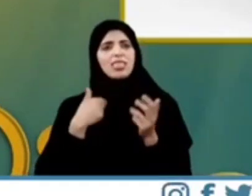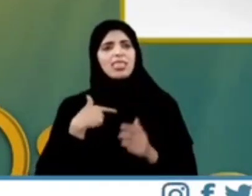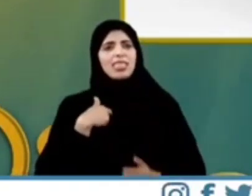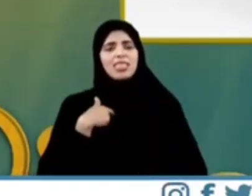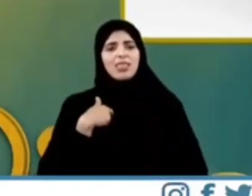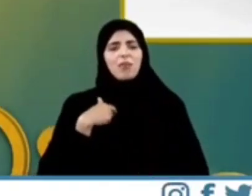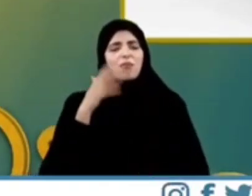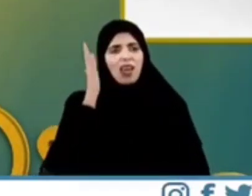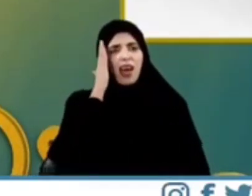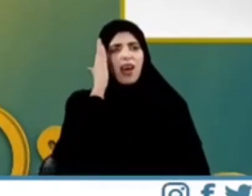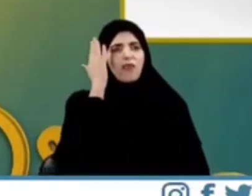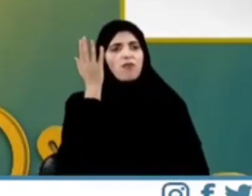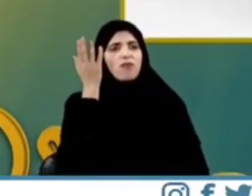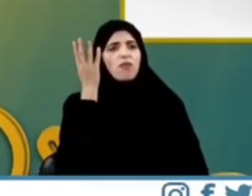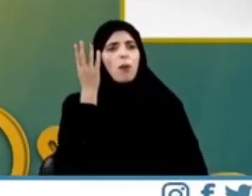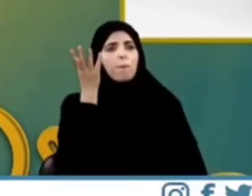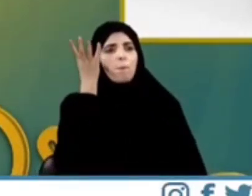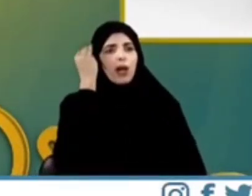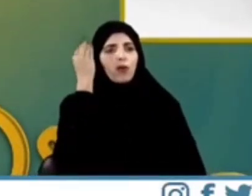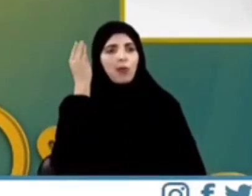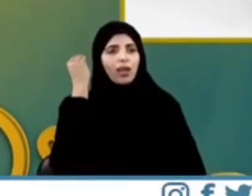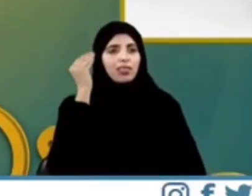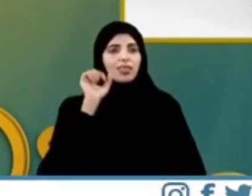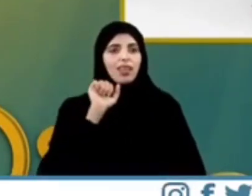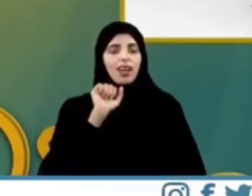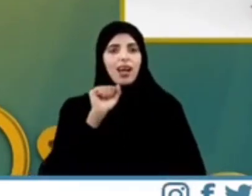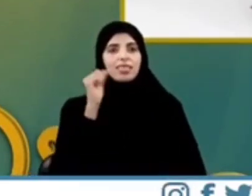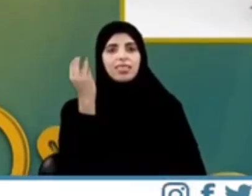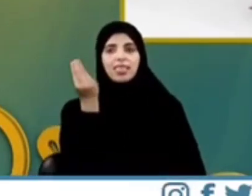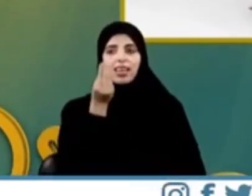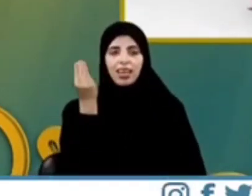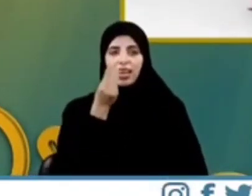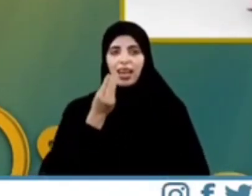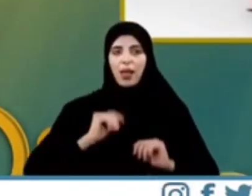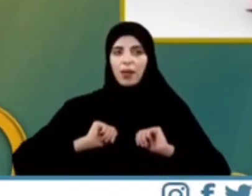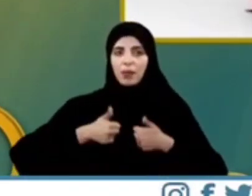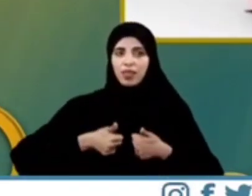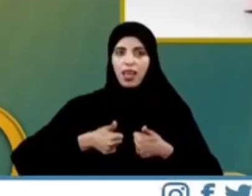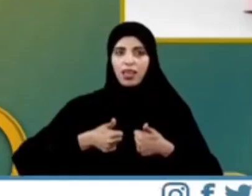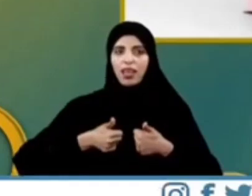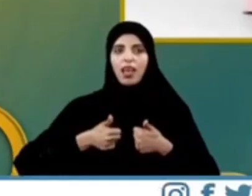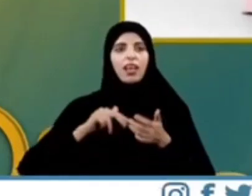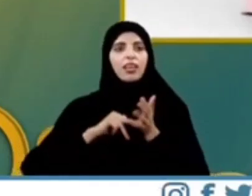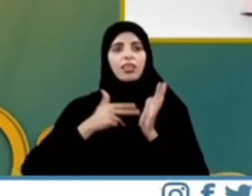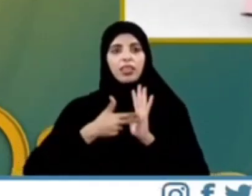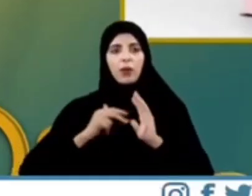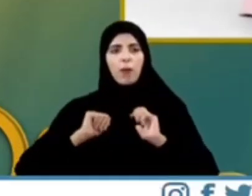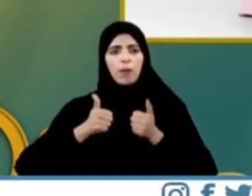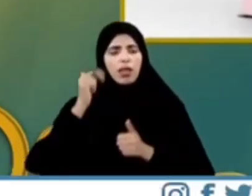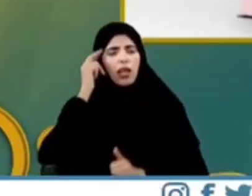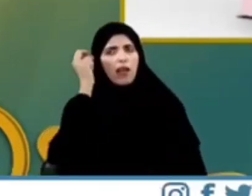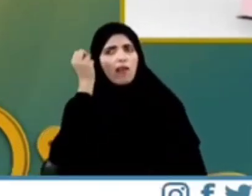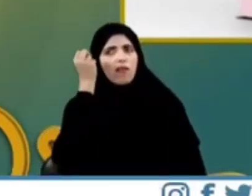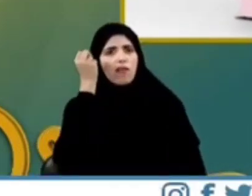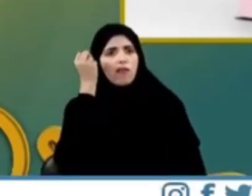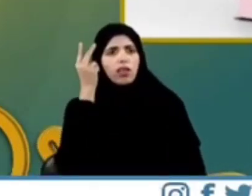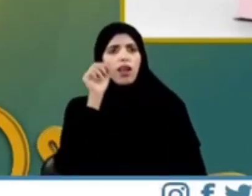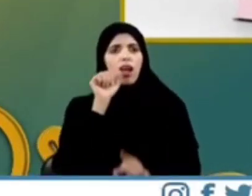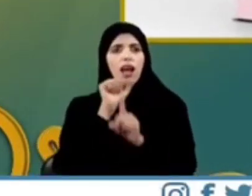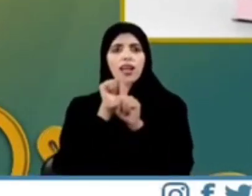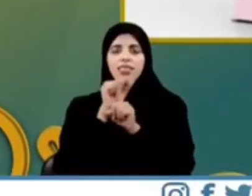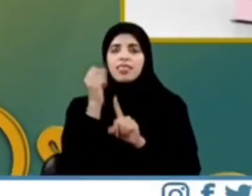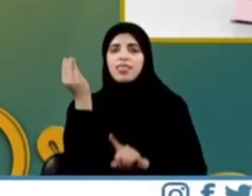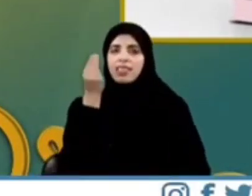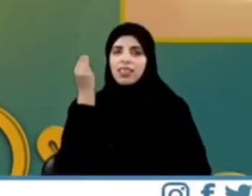بالفعل. إذا نعرف أكثر عن طبعا هذه الرحلة بداية، كيف بدأت فكرة الرحلة؟ وحسب